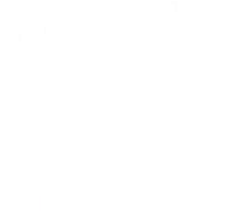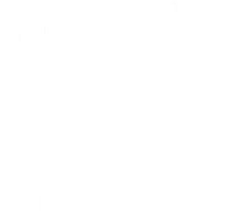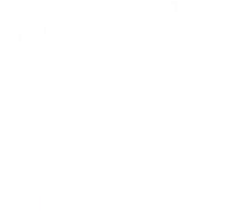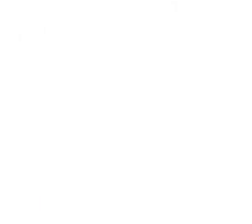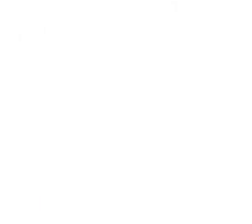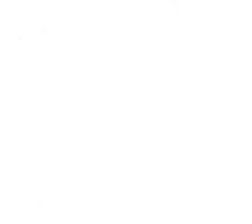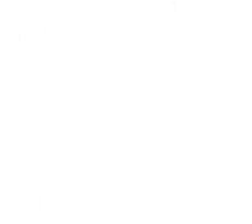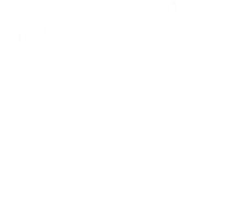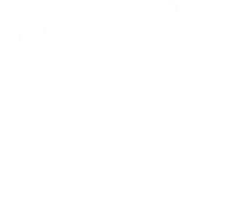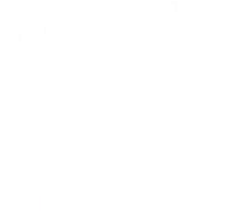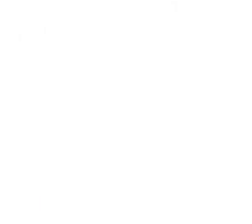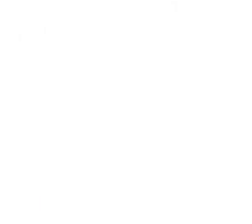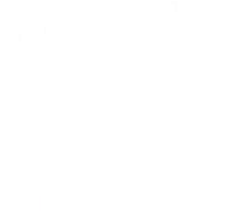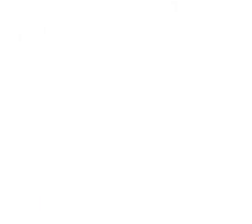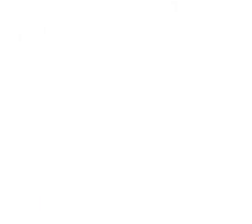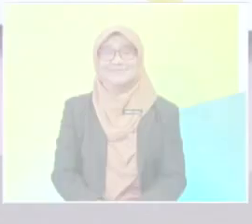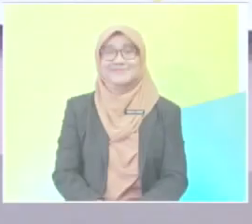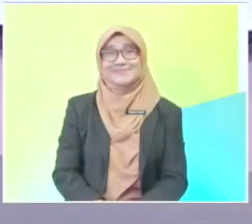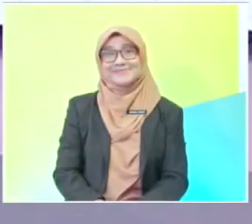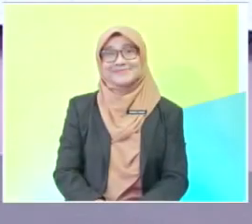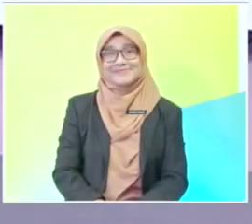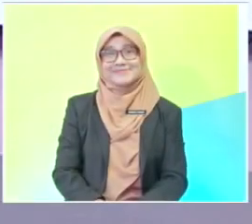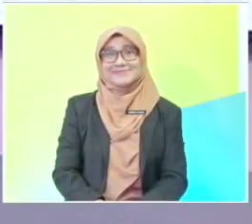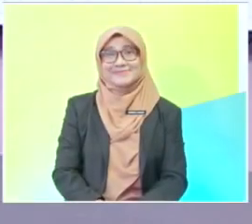Didik TV KPM.